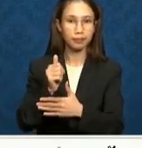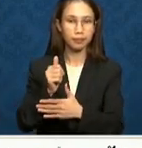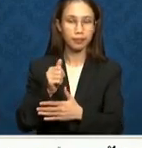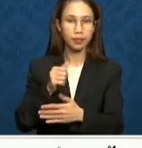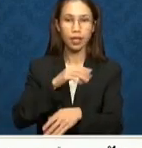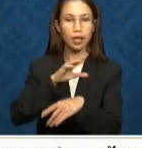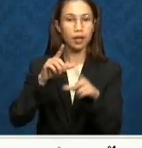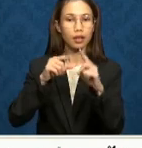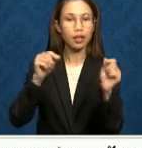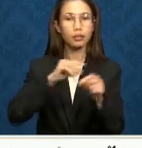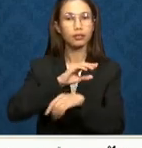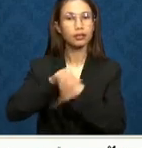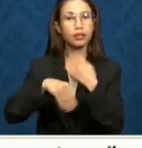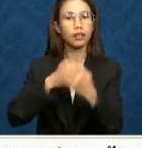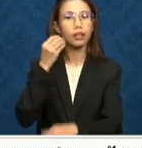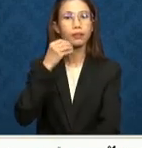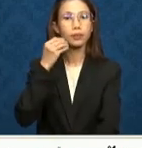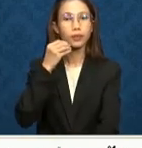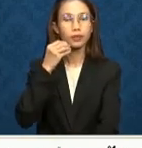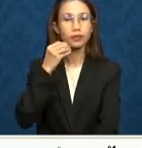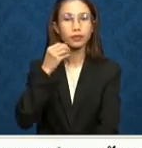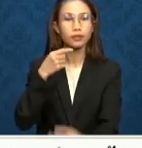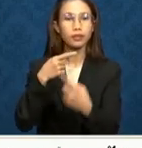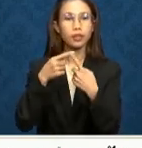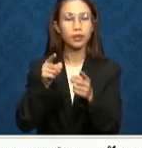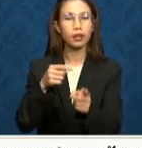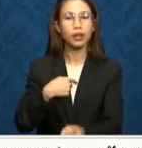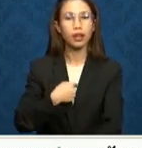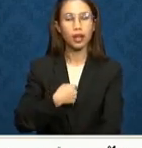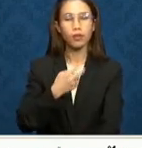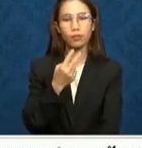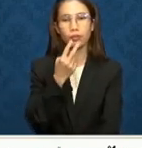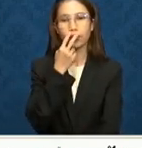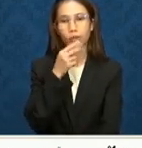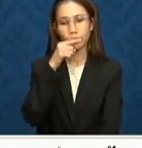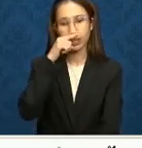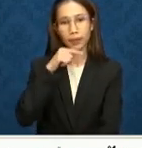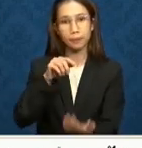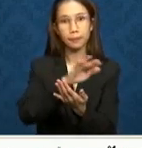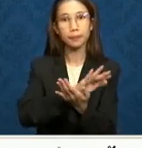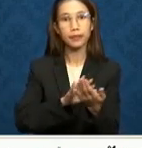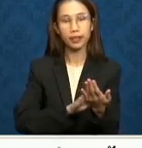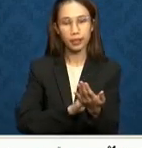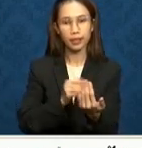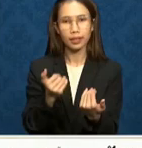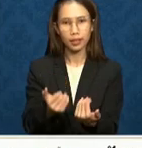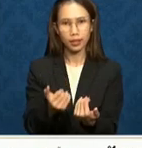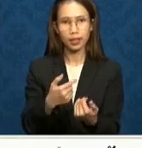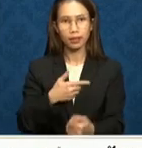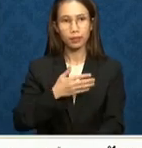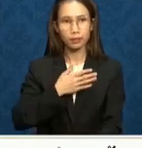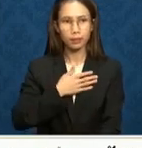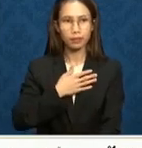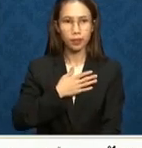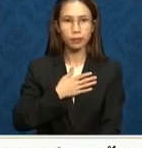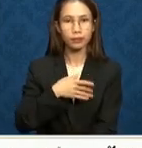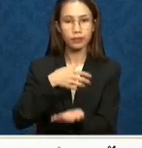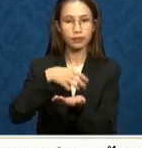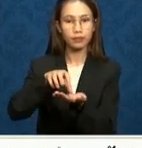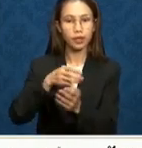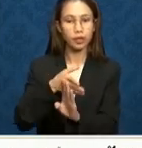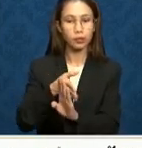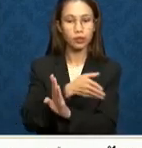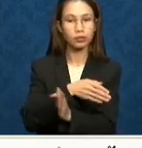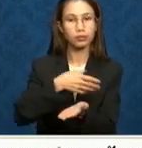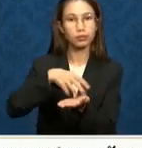กๆเรื่องทีนี้เราหันกลับมาดูประเทศไทยบ้างอย่างที่ผมได้กล่าวเรียนนำแล้